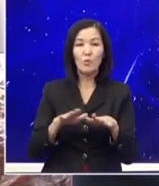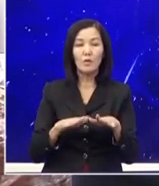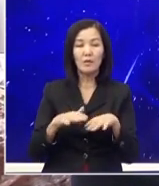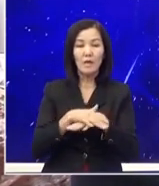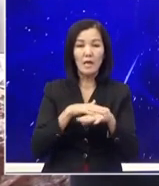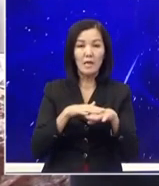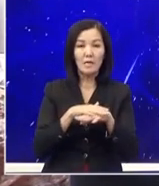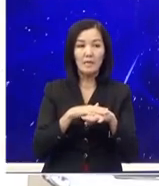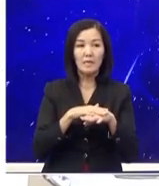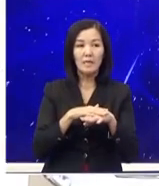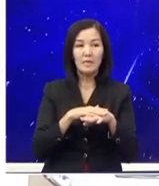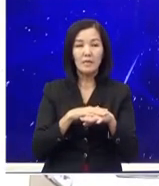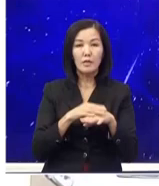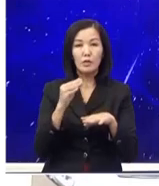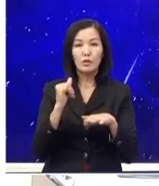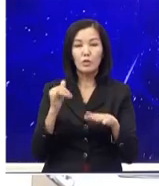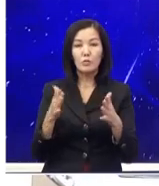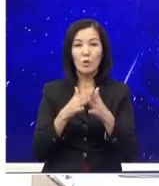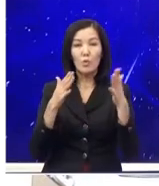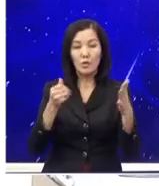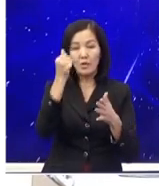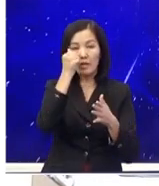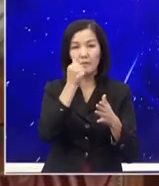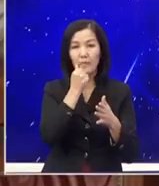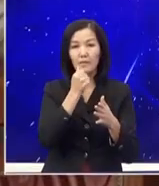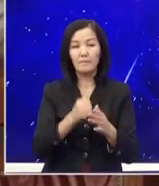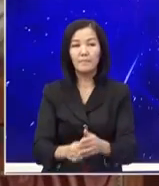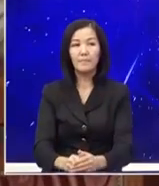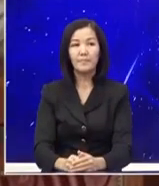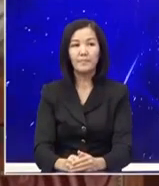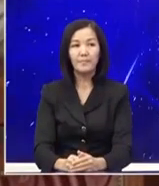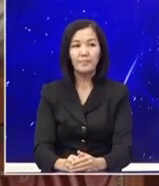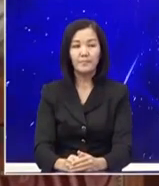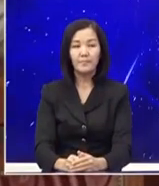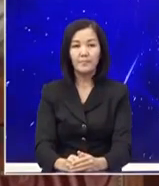халқыны оқырмандарының атынан бұған бір үлкен бір ризашылық білдіреміз.